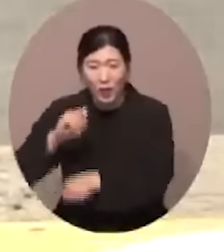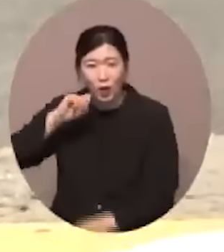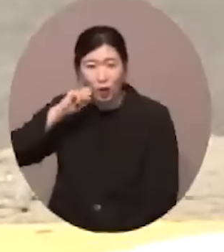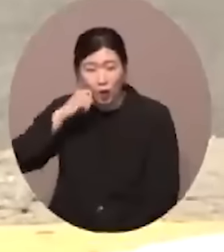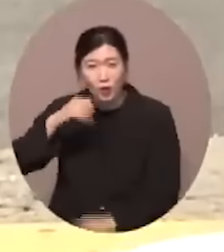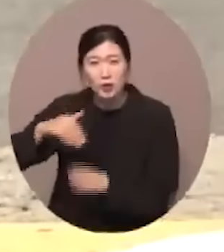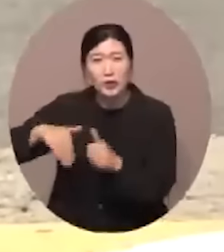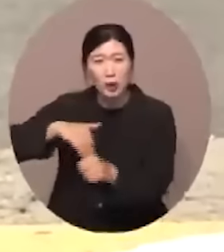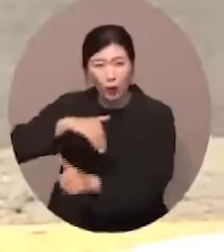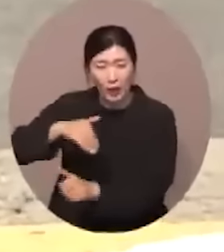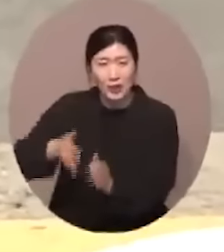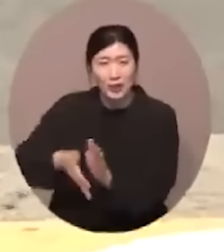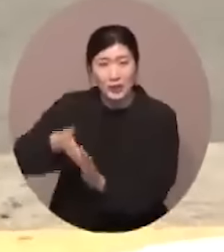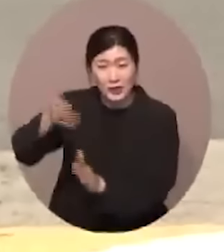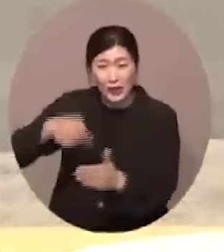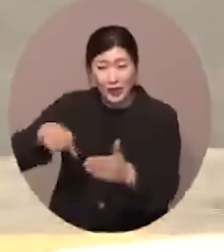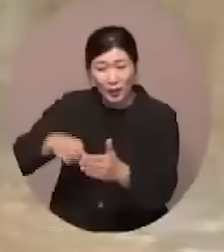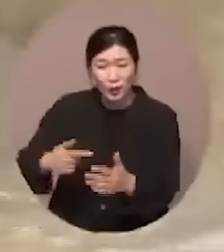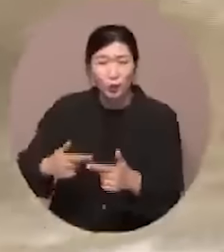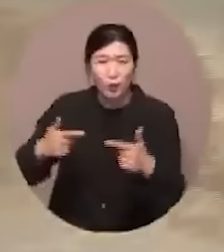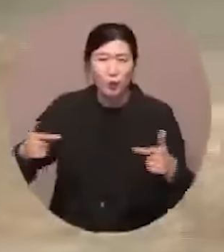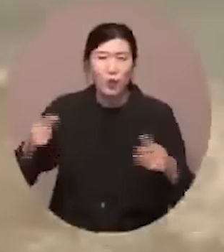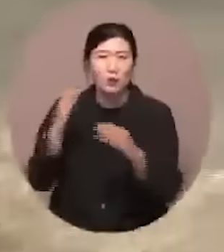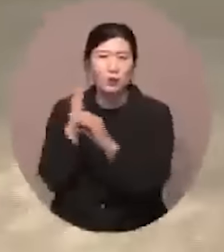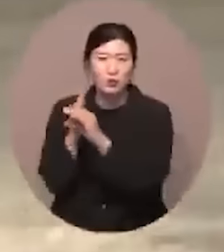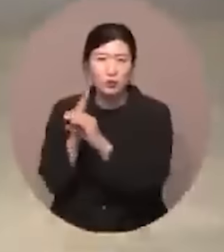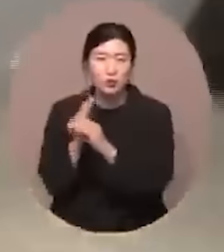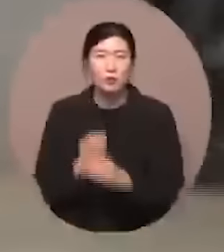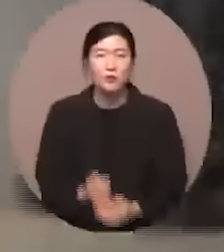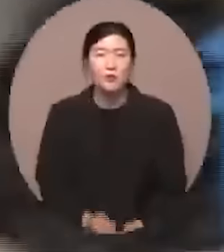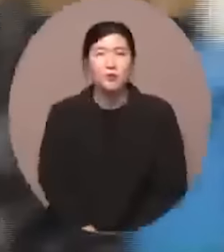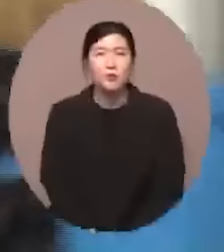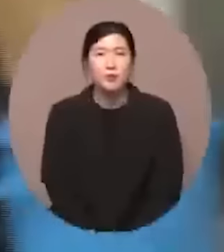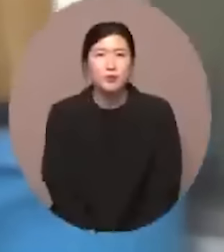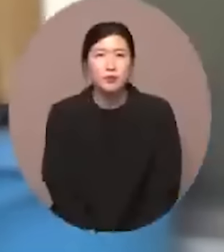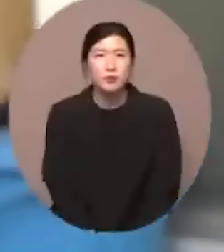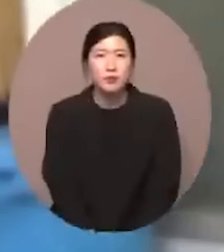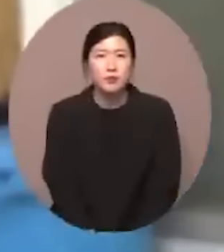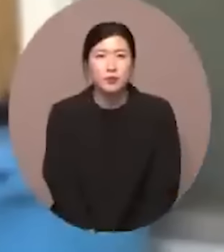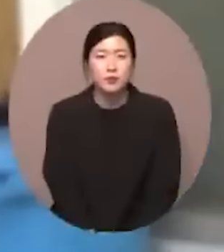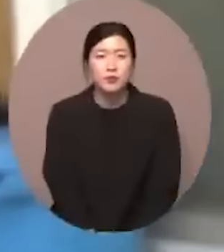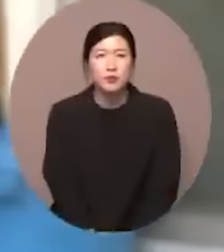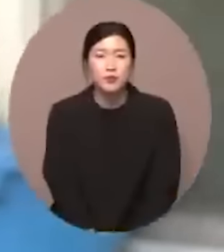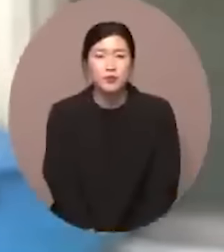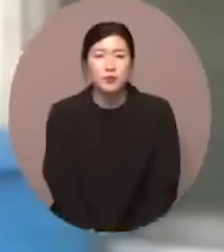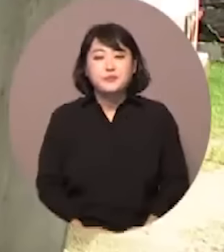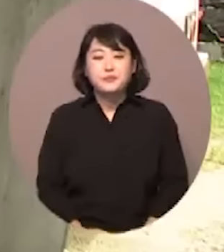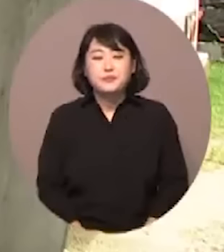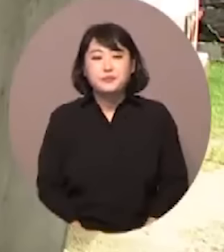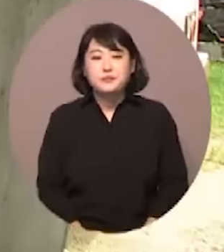한복판에서 서서히 주민의 삶을 위협하고 있습니다. MBC 뉴스 윤소영입니다.